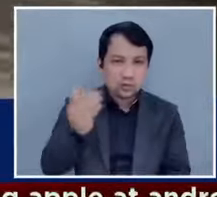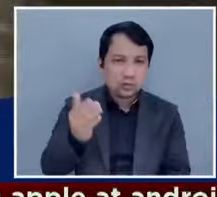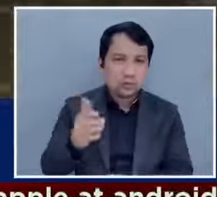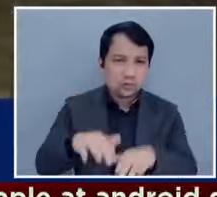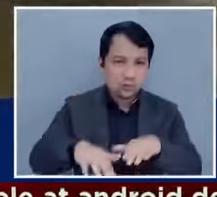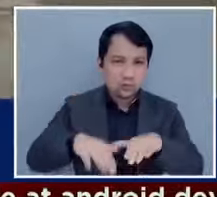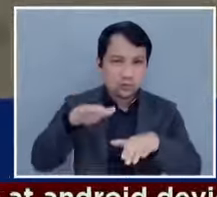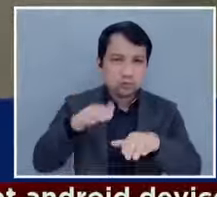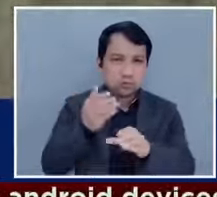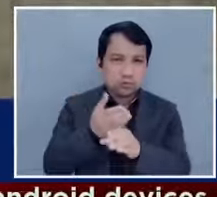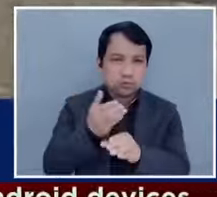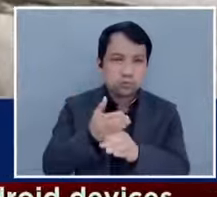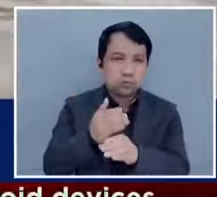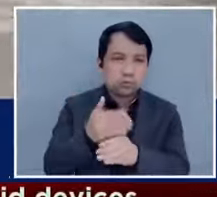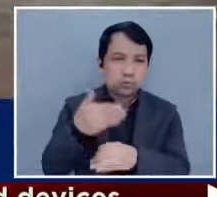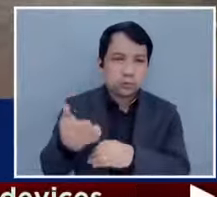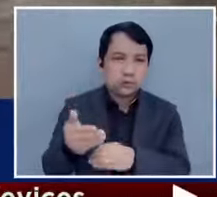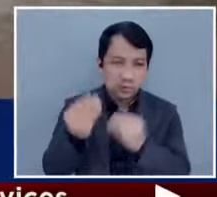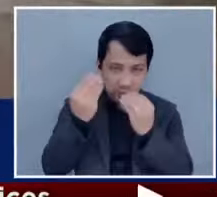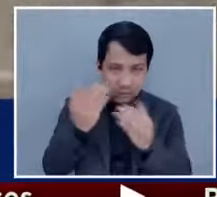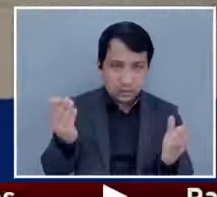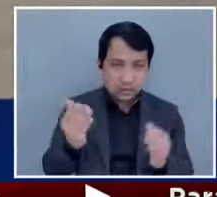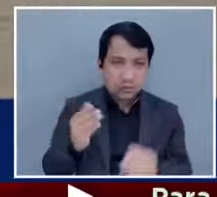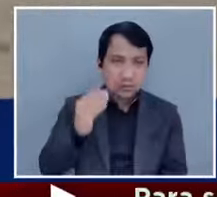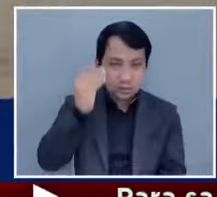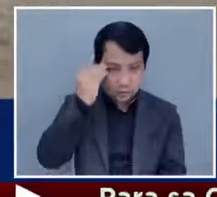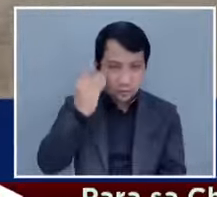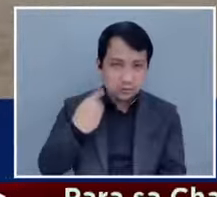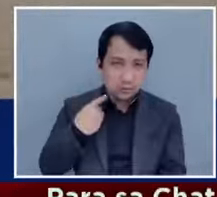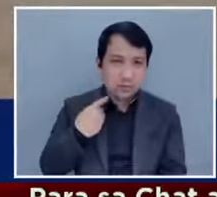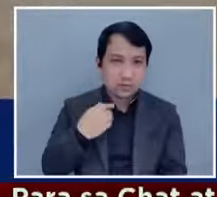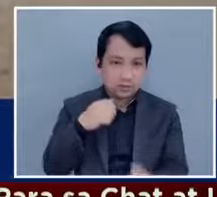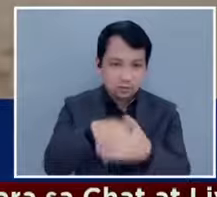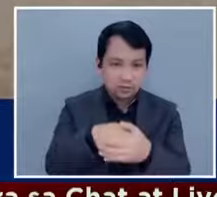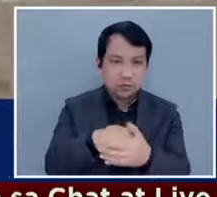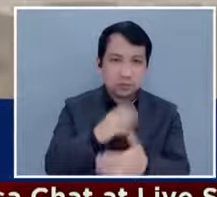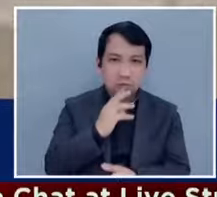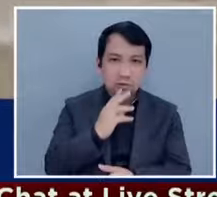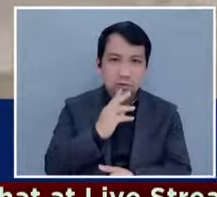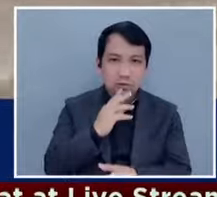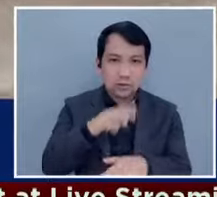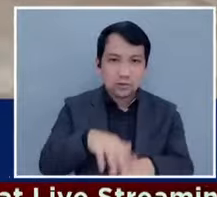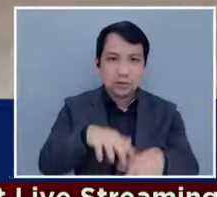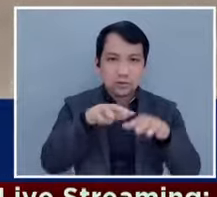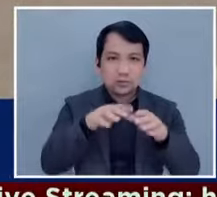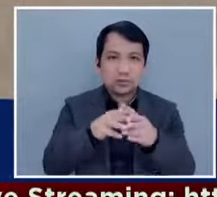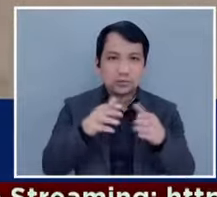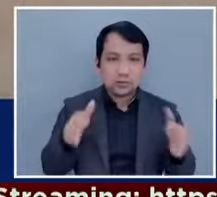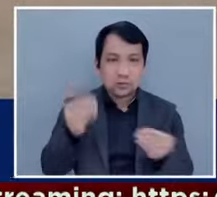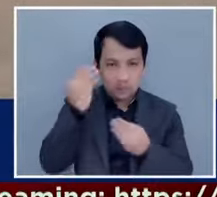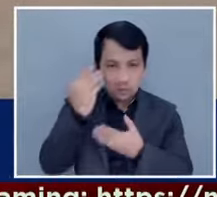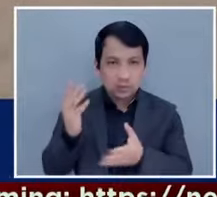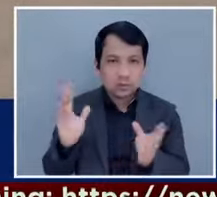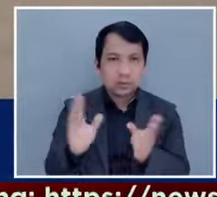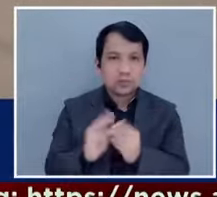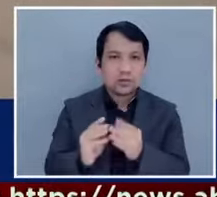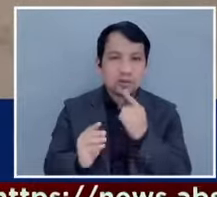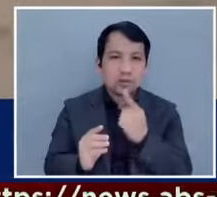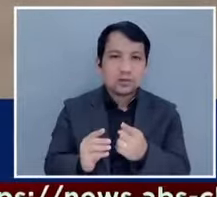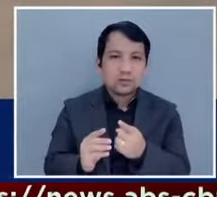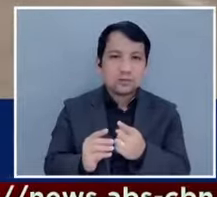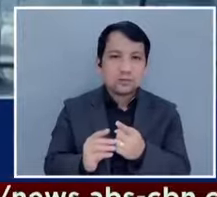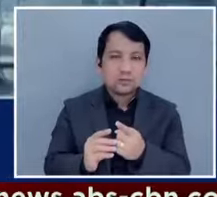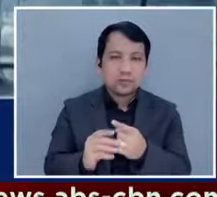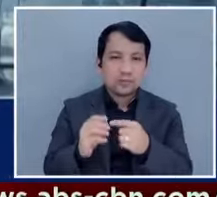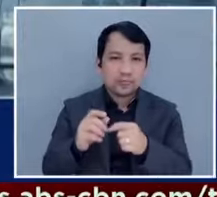sasakyan sa mga pangunahing lansangan sa Dubai. Pinasok rin ng tubig ang mga bahay at madalaking establishmento, maging ang mga istasyon ng tren